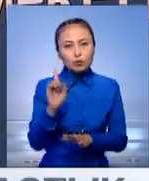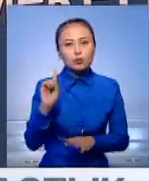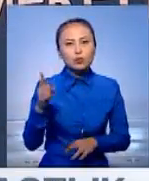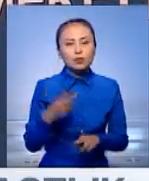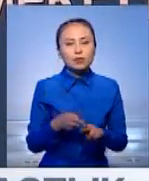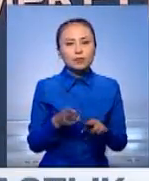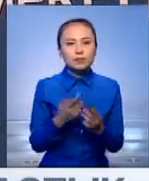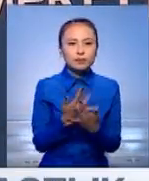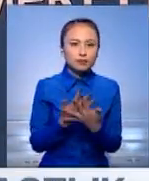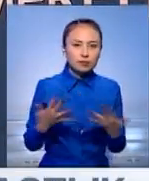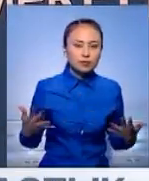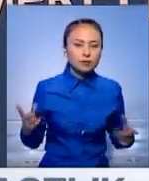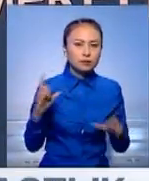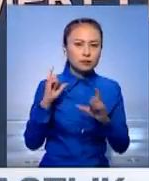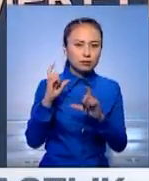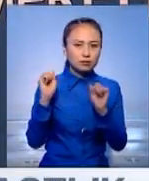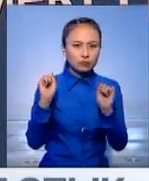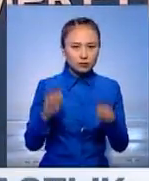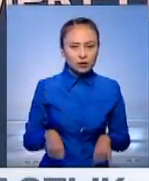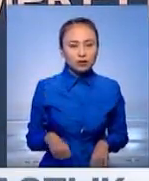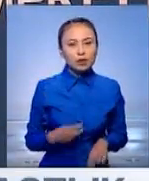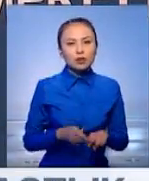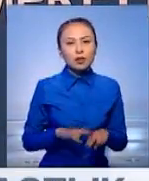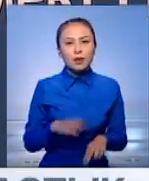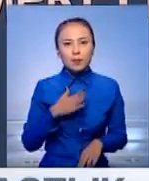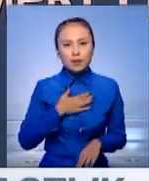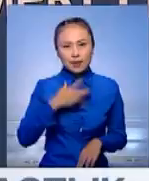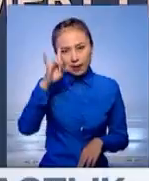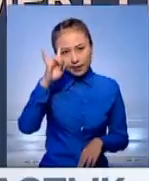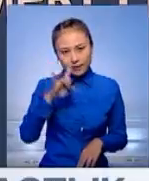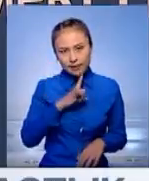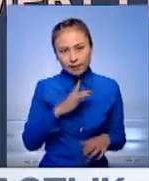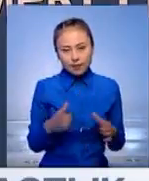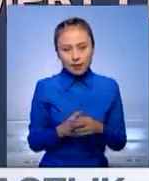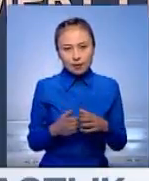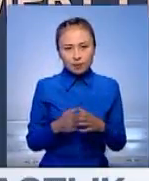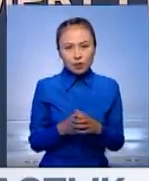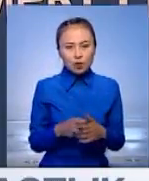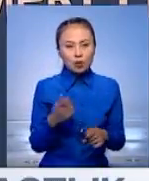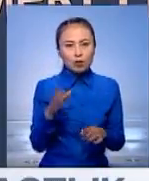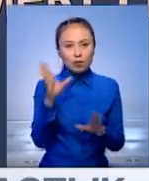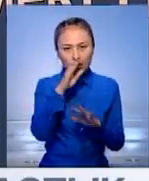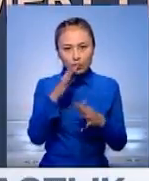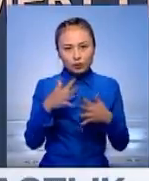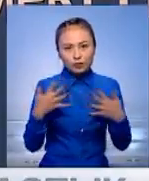Зергерлік бұйымдарды да тасымалдауға болады. Біздің қазақстандық компаниялар үшін бұл зор мүмкіндік.